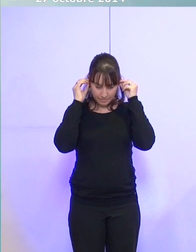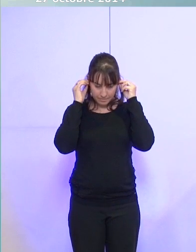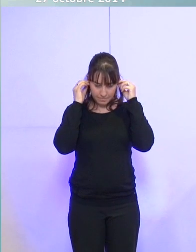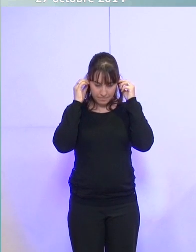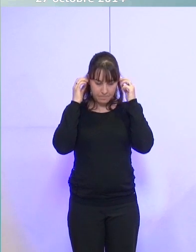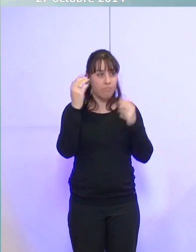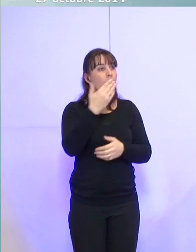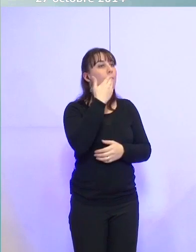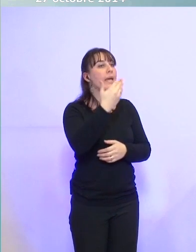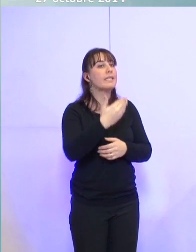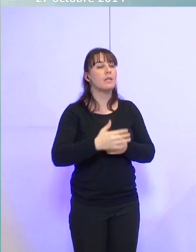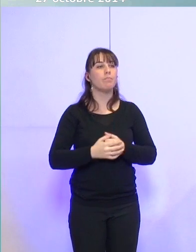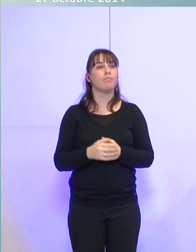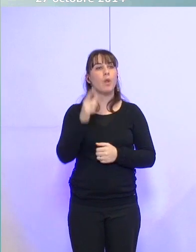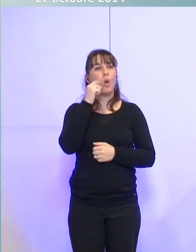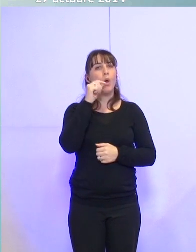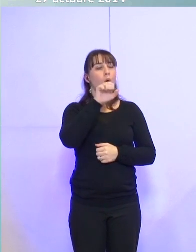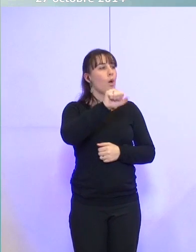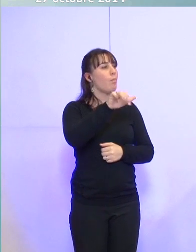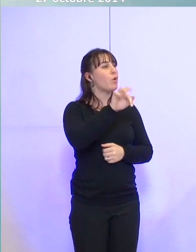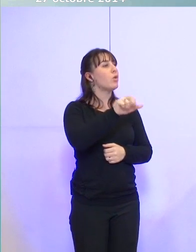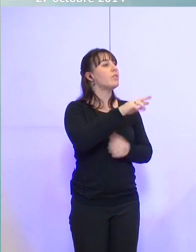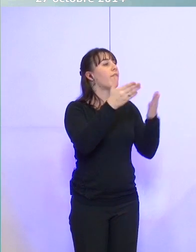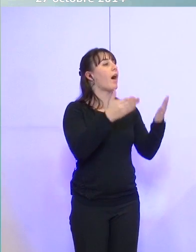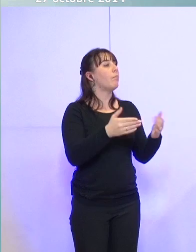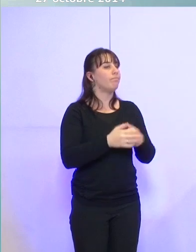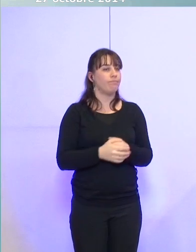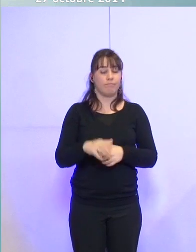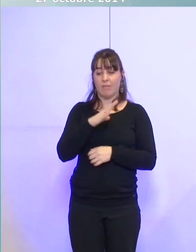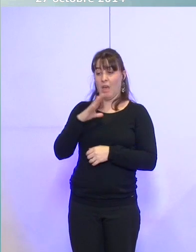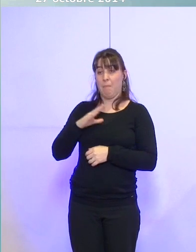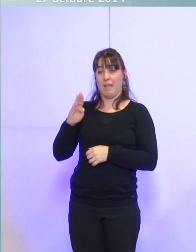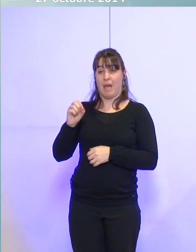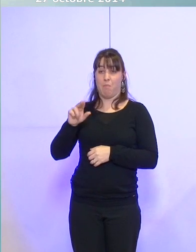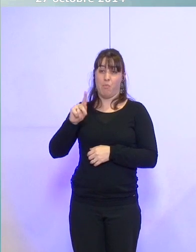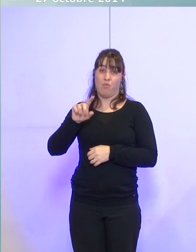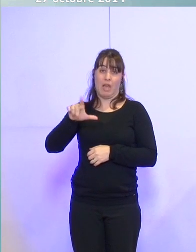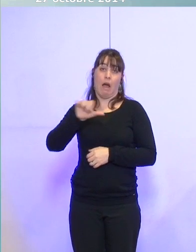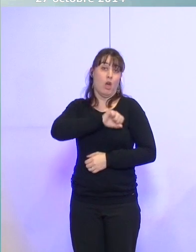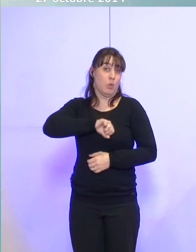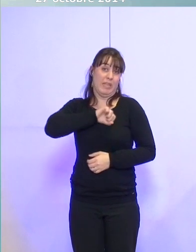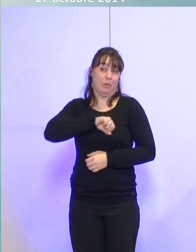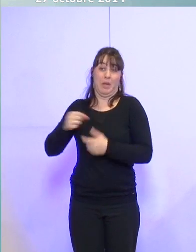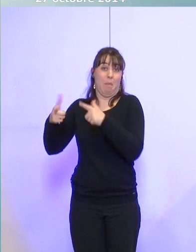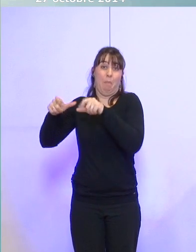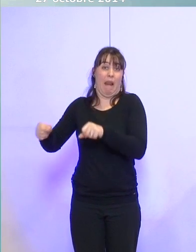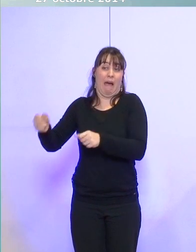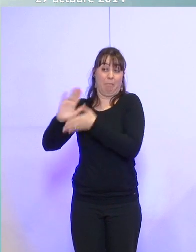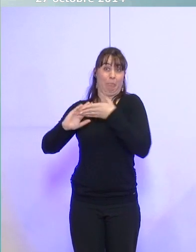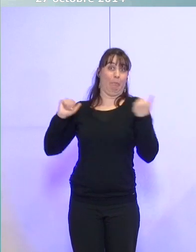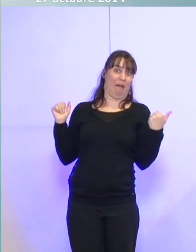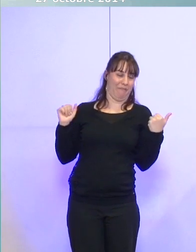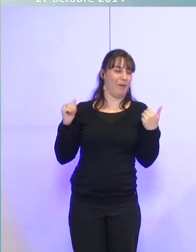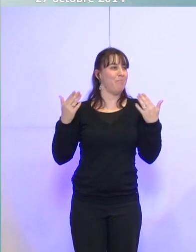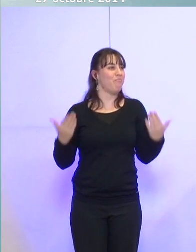Merci. Monsieur Safar. Pour Madame Boukala, encore une fois, je suis désolé, Madame.